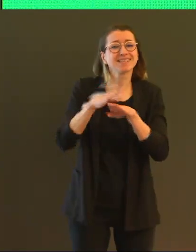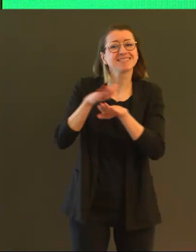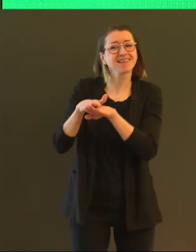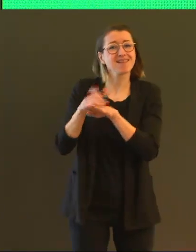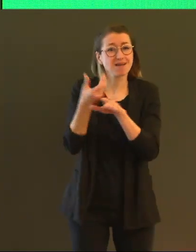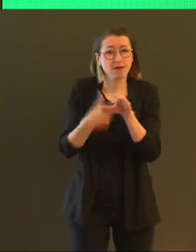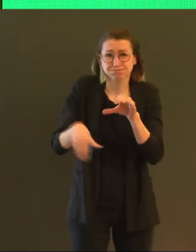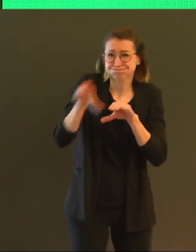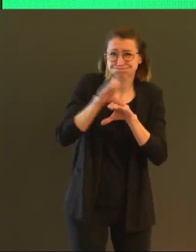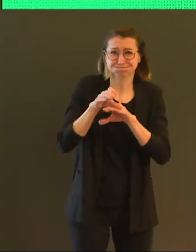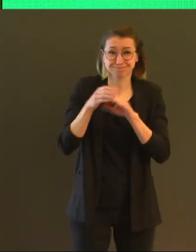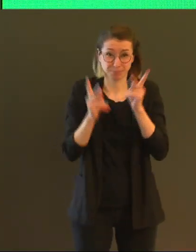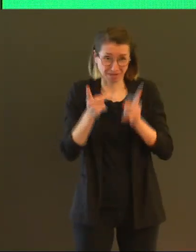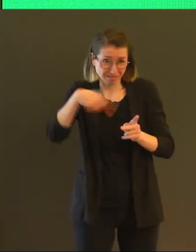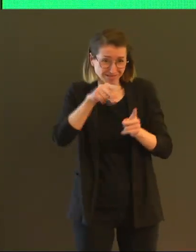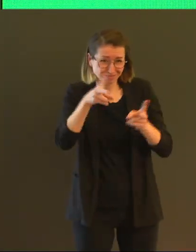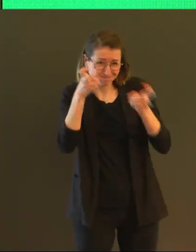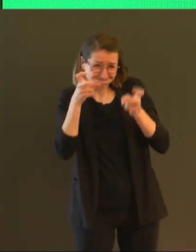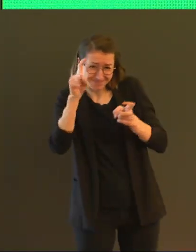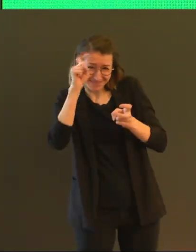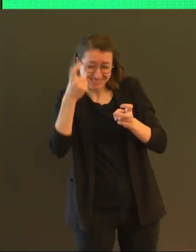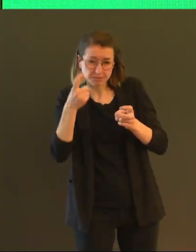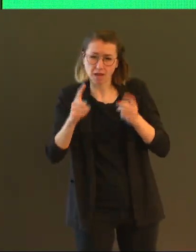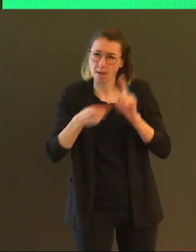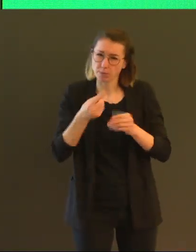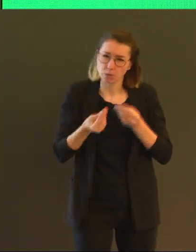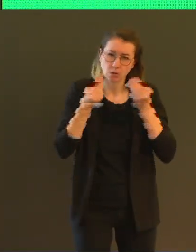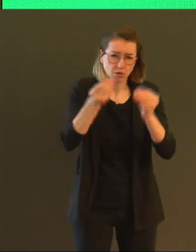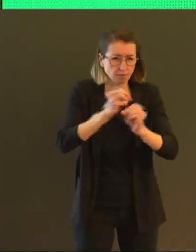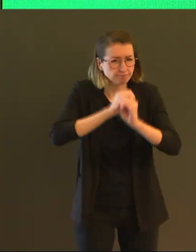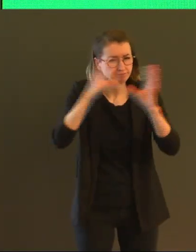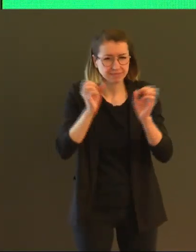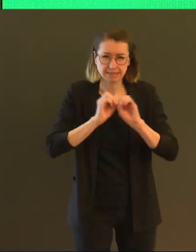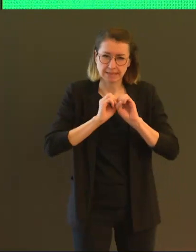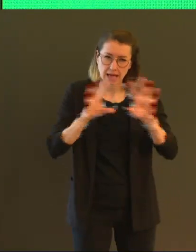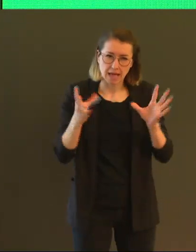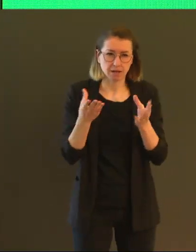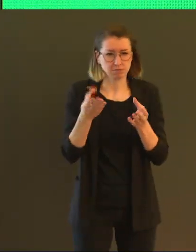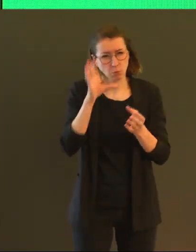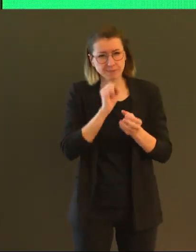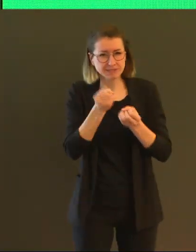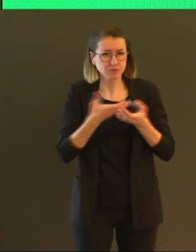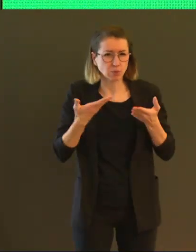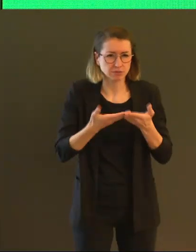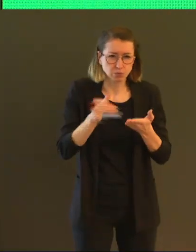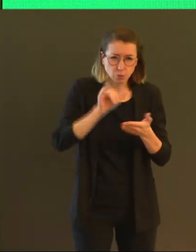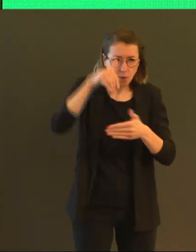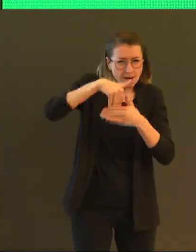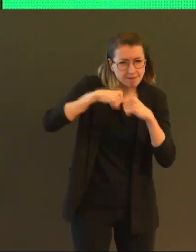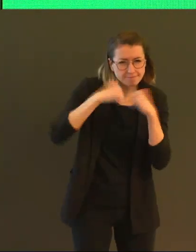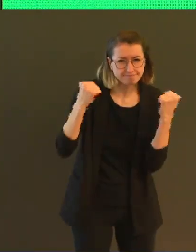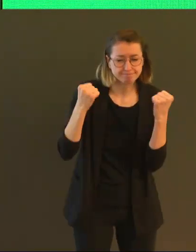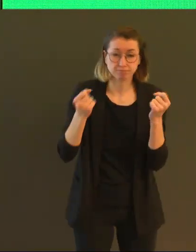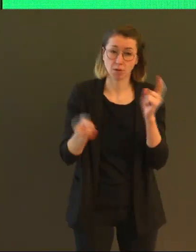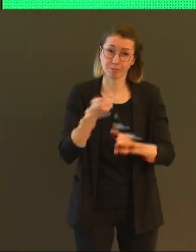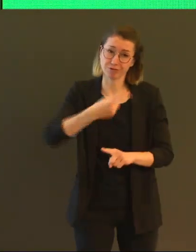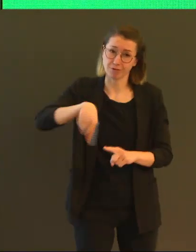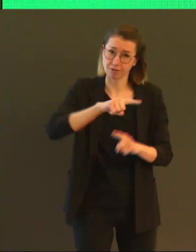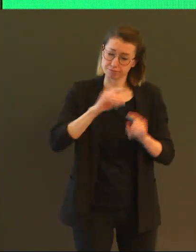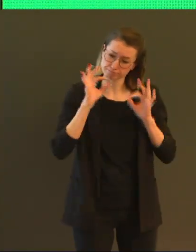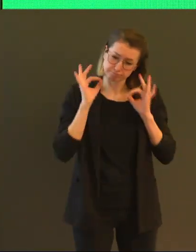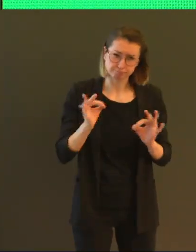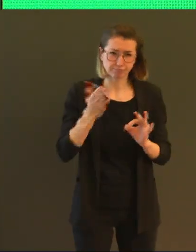comprendre la réalité et que nous comprenions en effet davantage que nos gestes et nos comportements sont importants et seront essentiels dans les